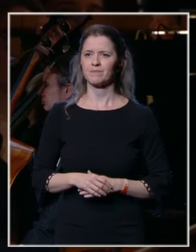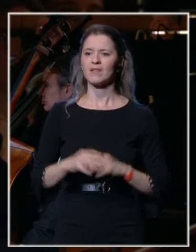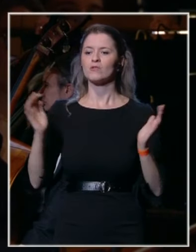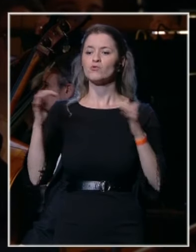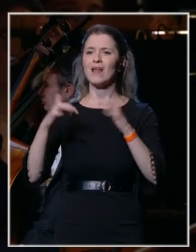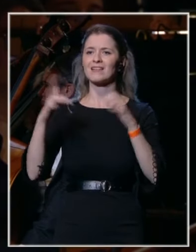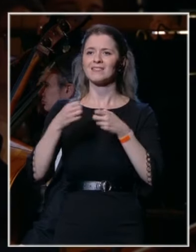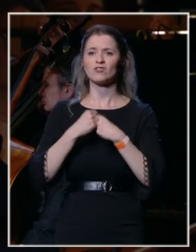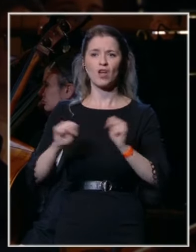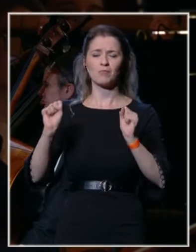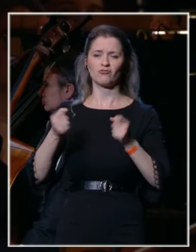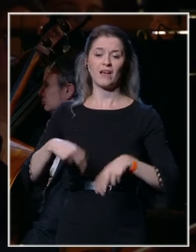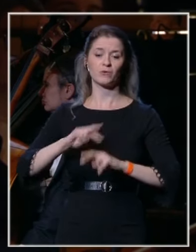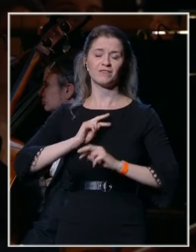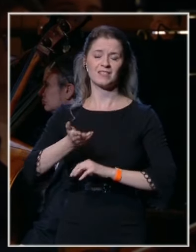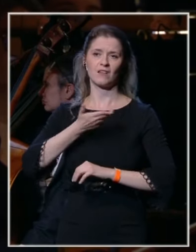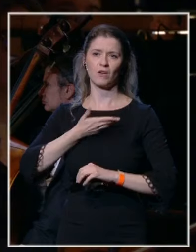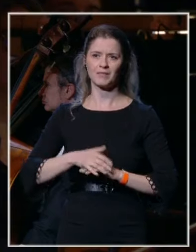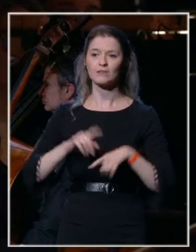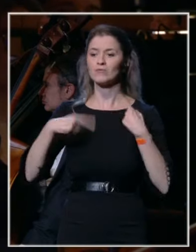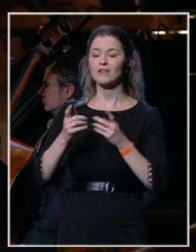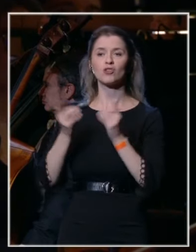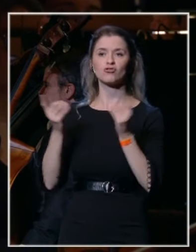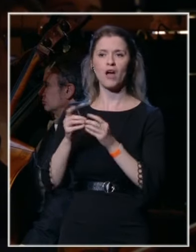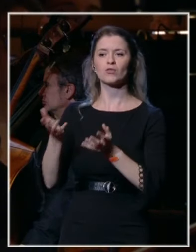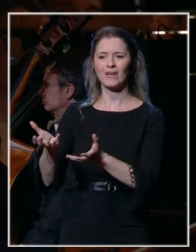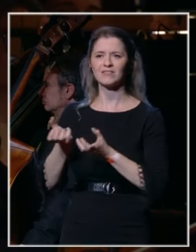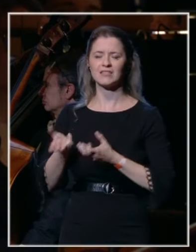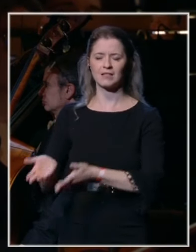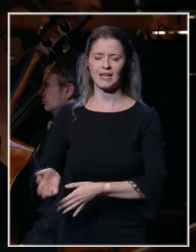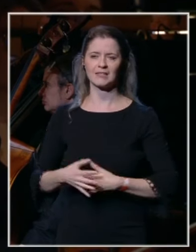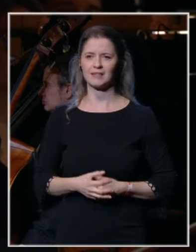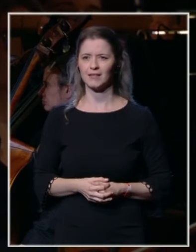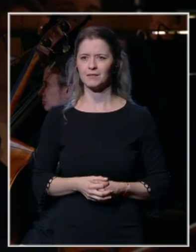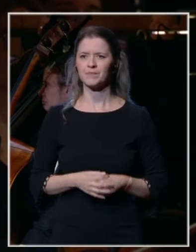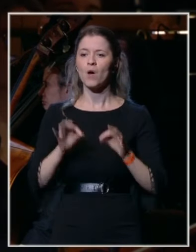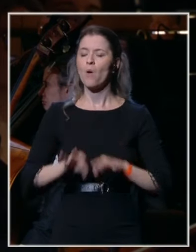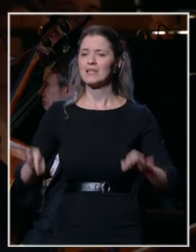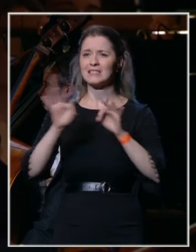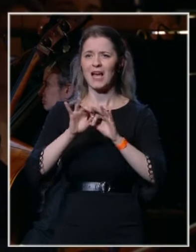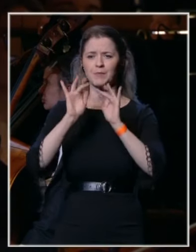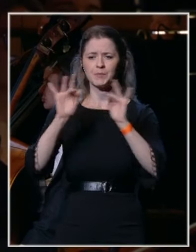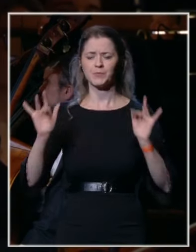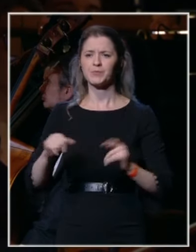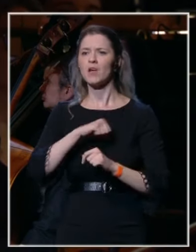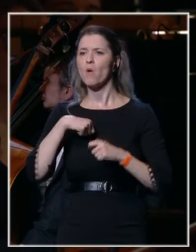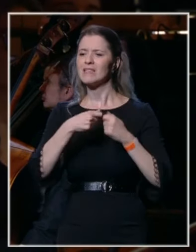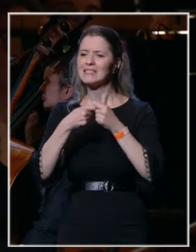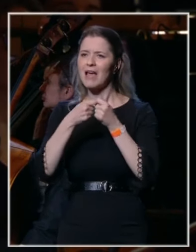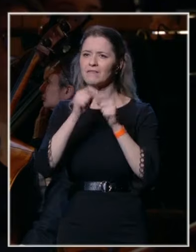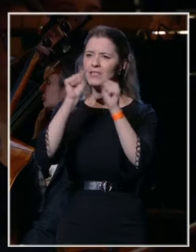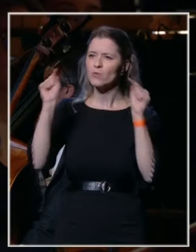gyülekezés szabadságát, aztán a sajtójét. Szerte az országban az önszerveződés